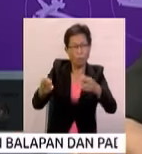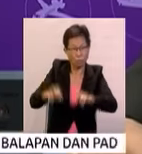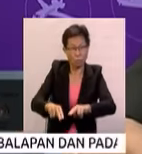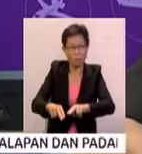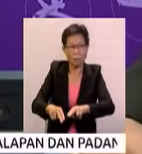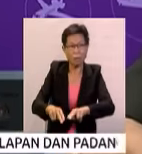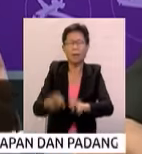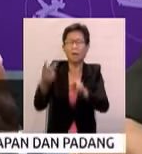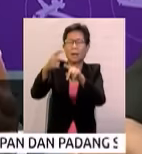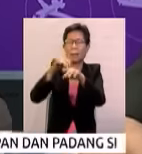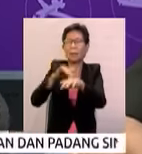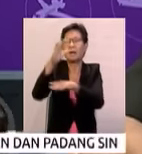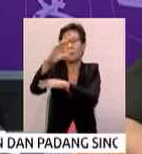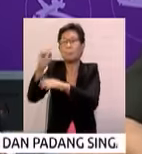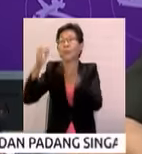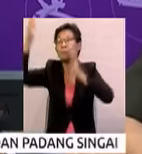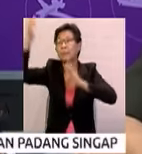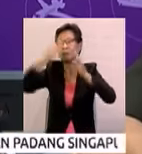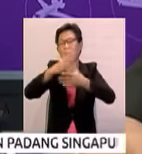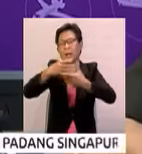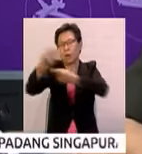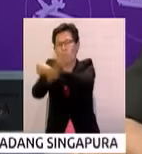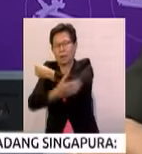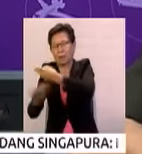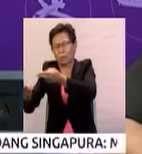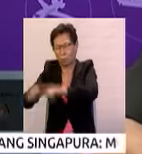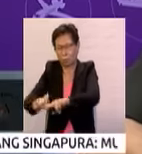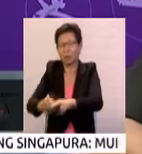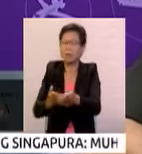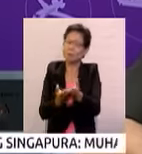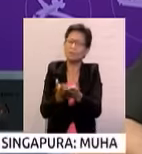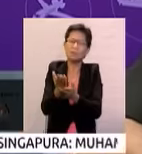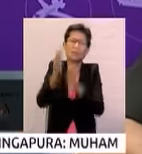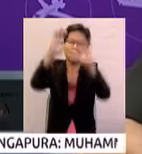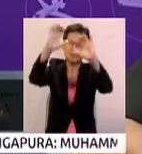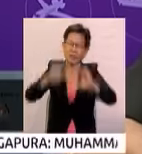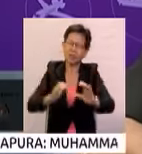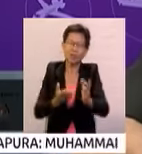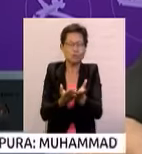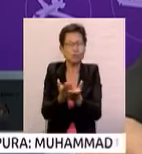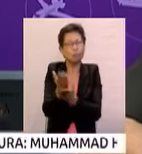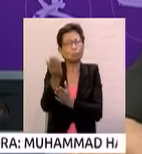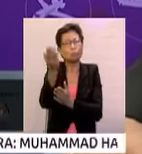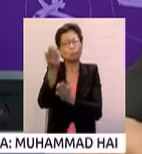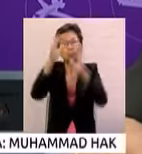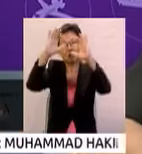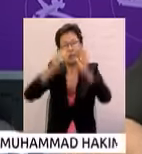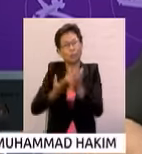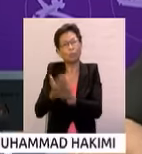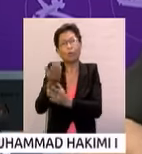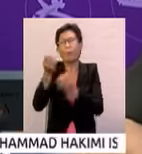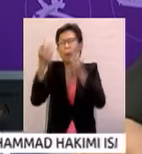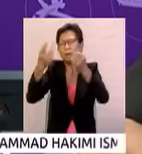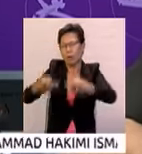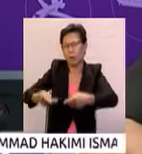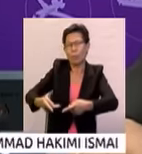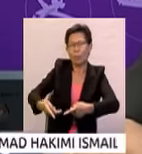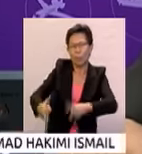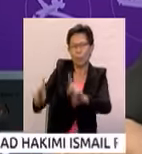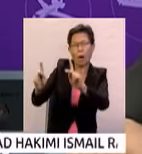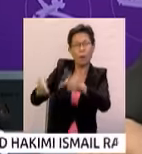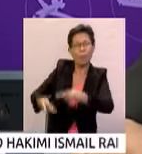diberikan kepada syarikat-syarikat tempatan dan juga luar negara. Dan ini secara langsung memberikan banyak peluang